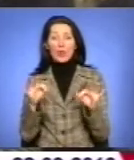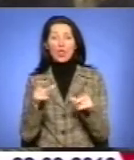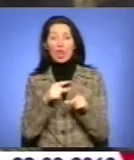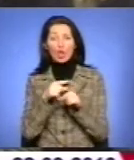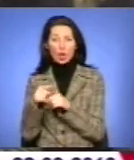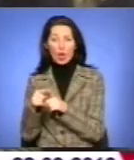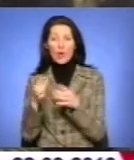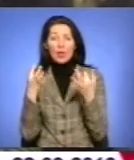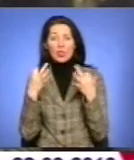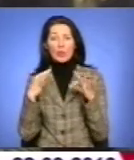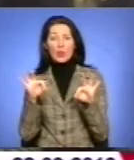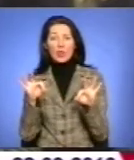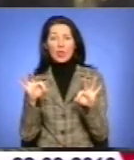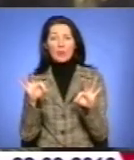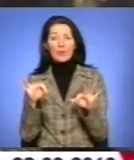слова, свобода